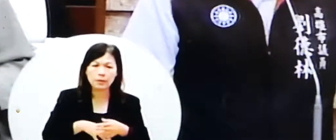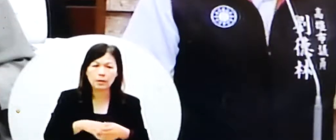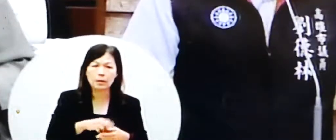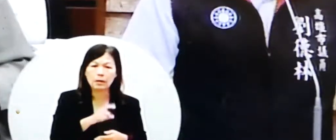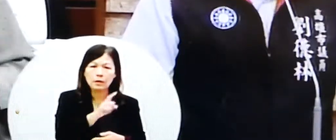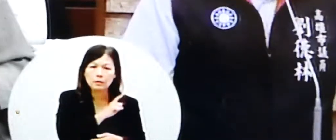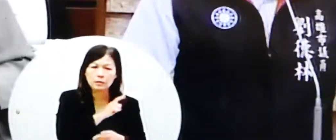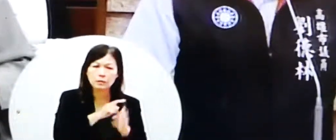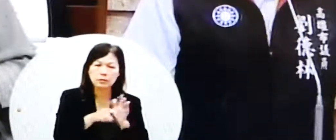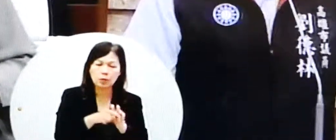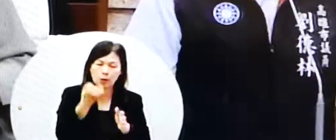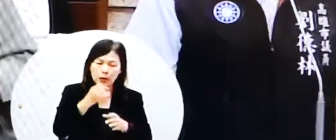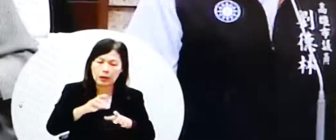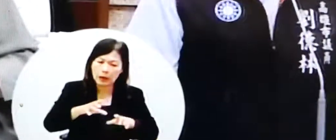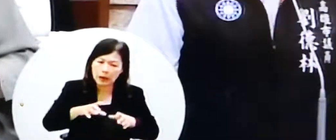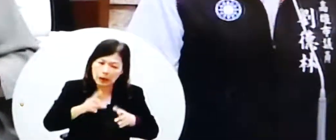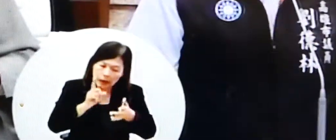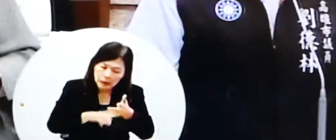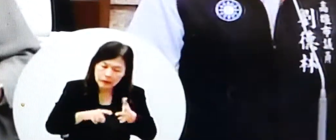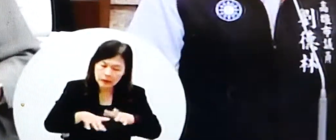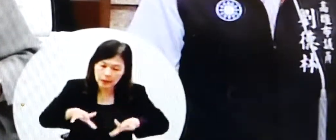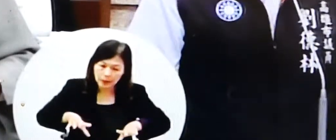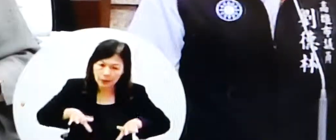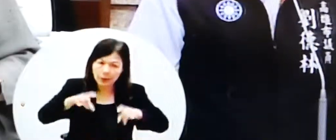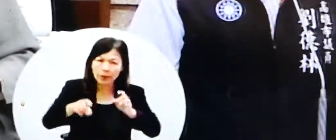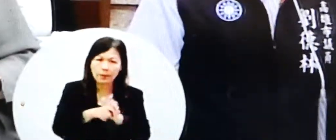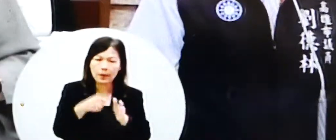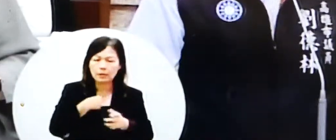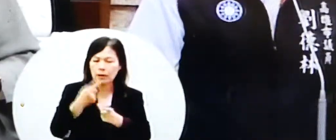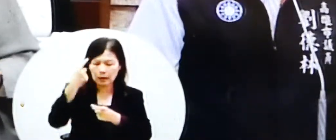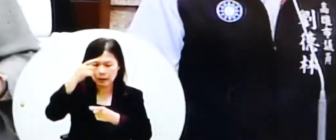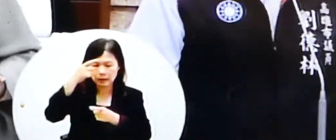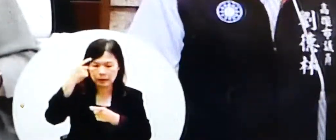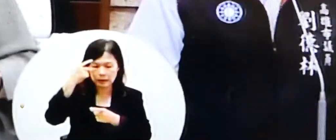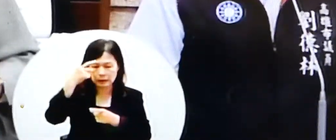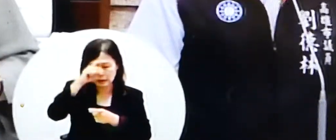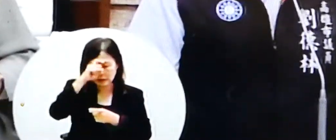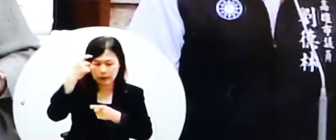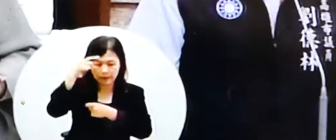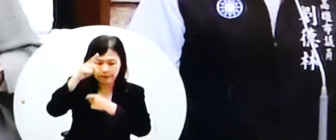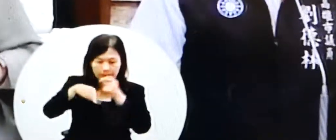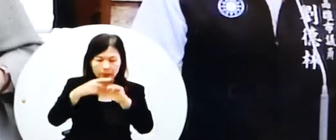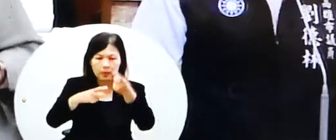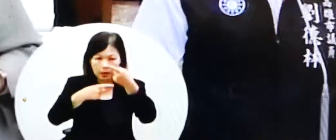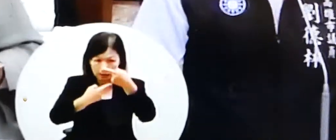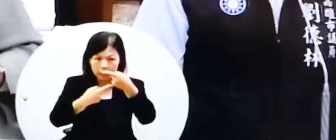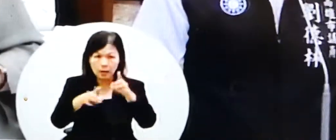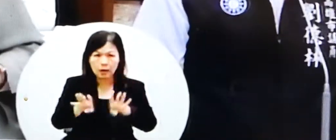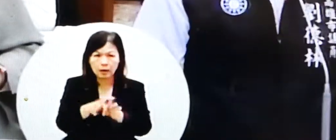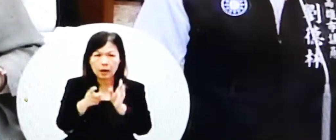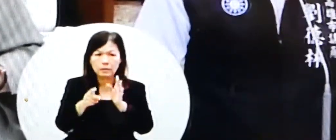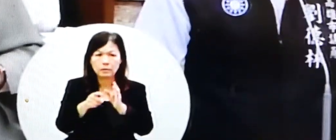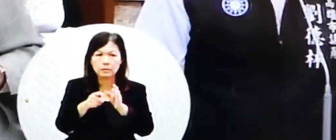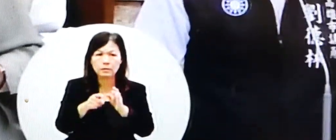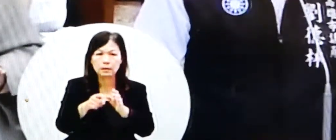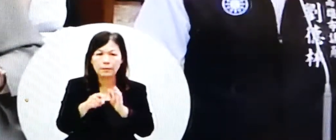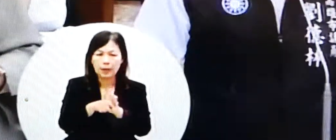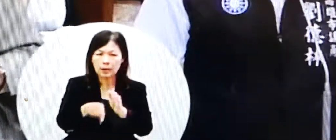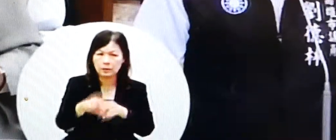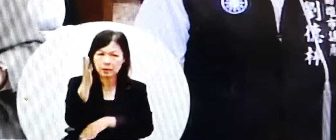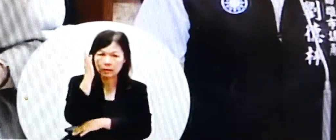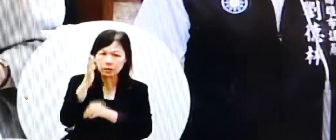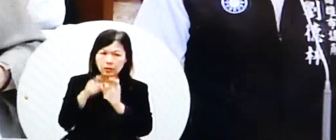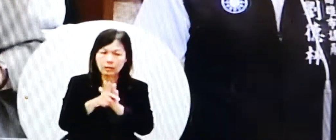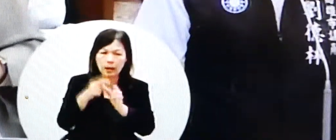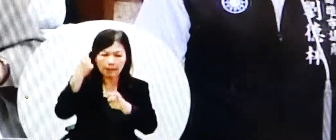们也希望在明年的一月一号能够就把政策来明年一月一号能够实